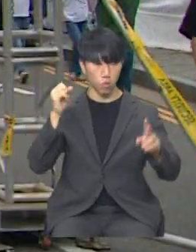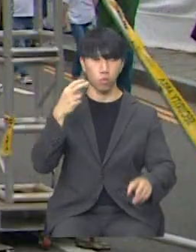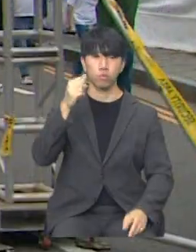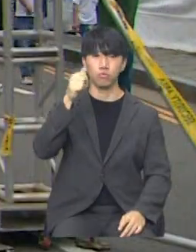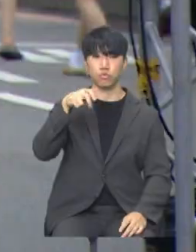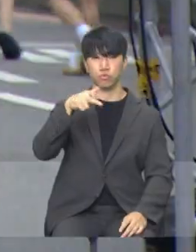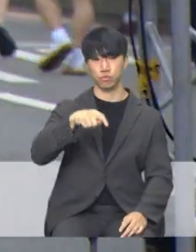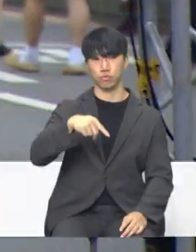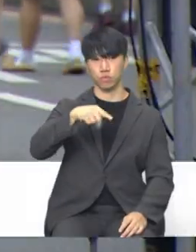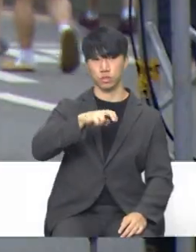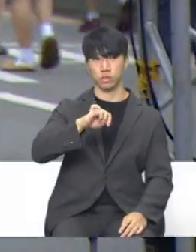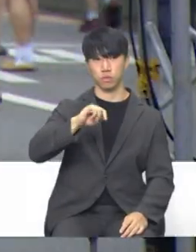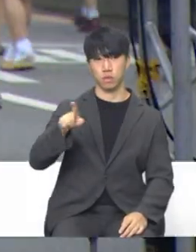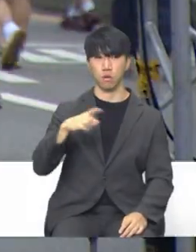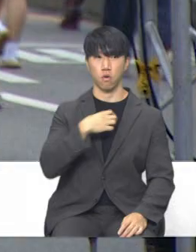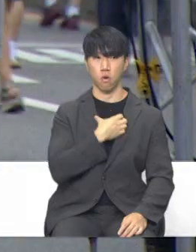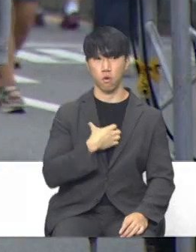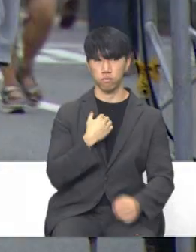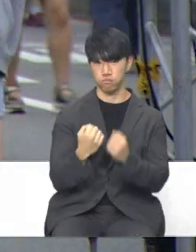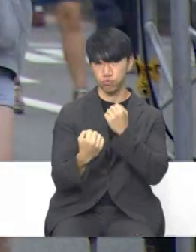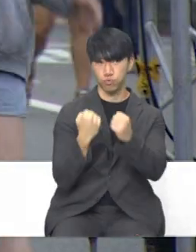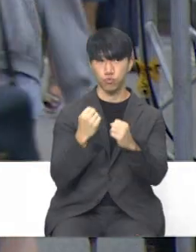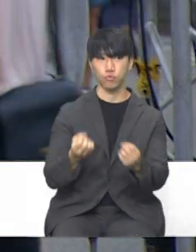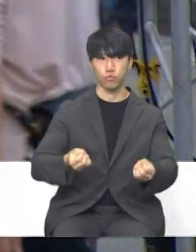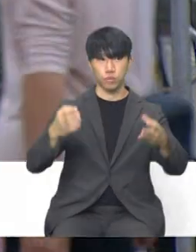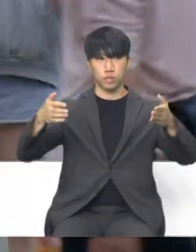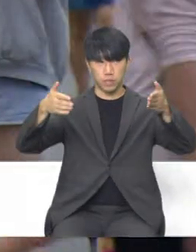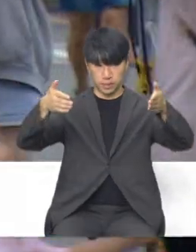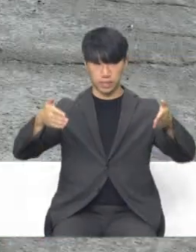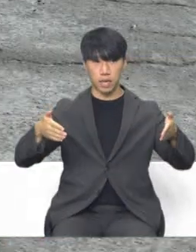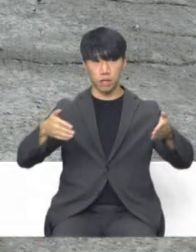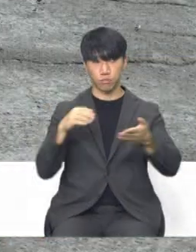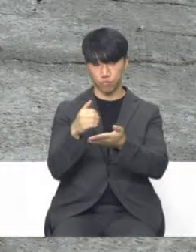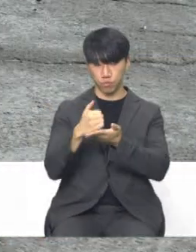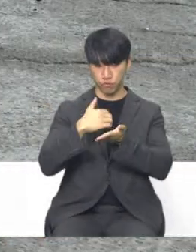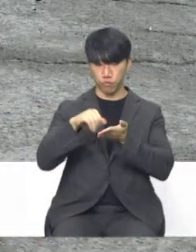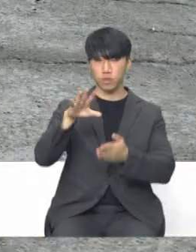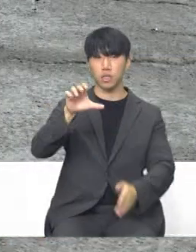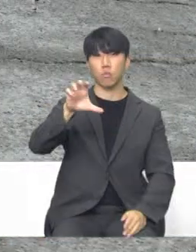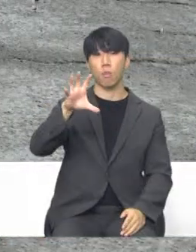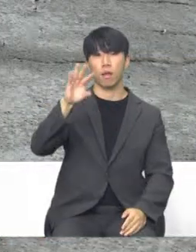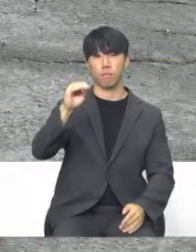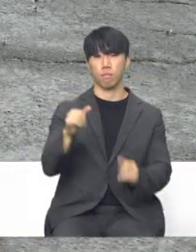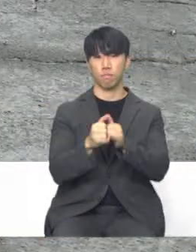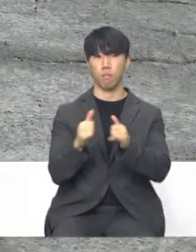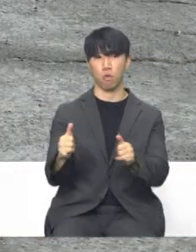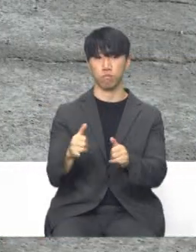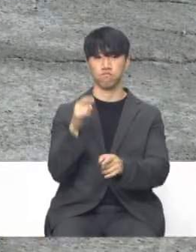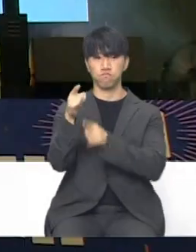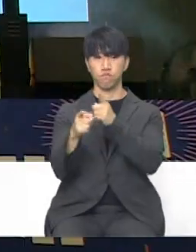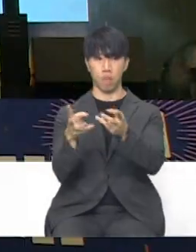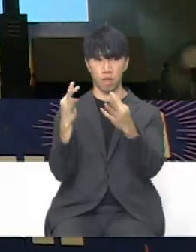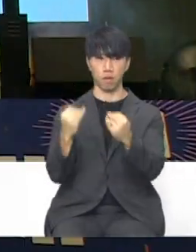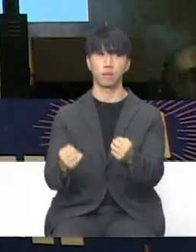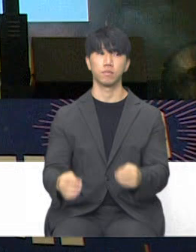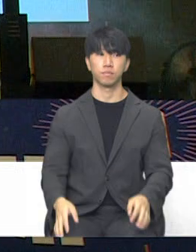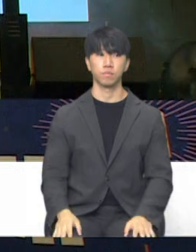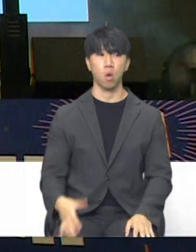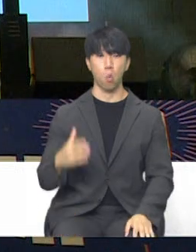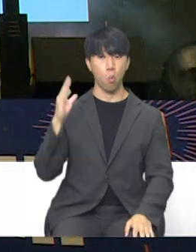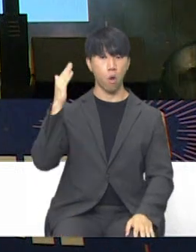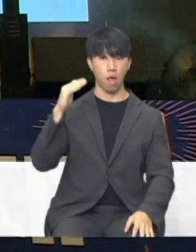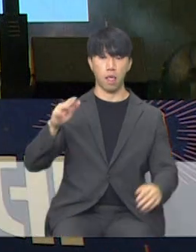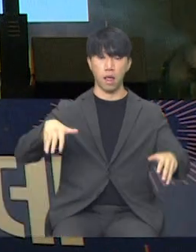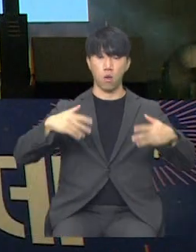오염수 방류로 인한 우려에도 불구하고 축제 기간 동안 총 45만 명이 소래를 찾았습니다. 최근